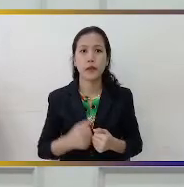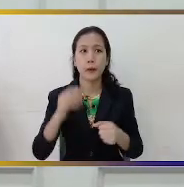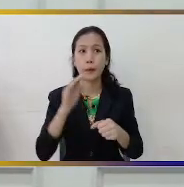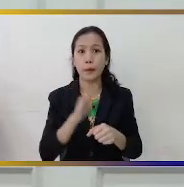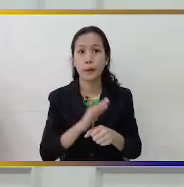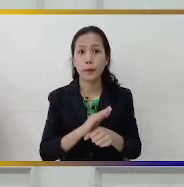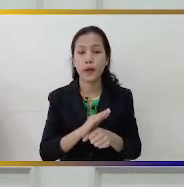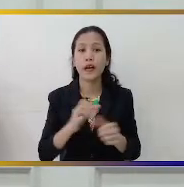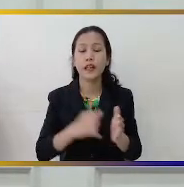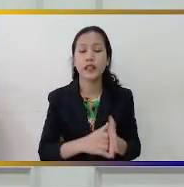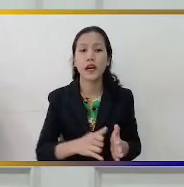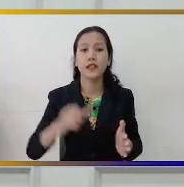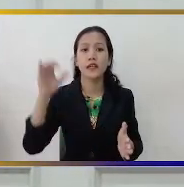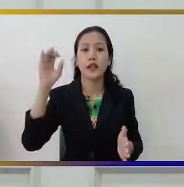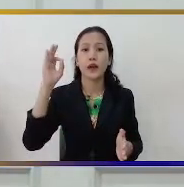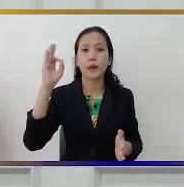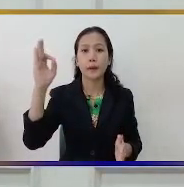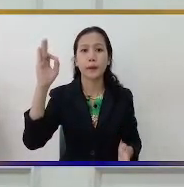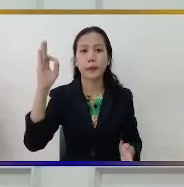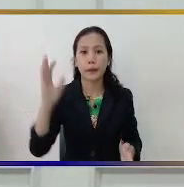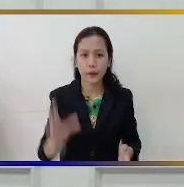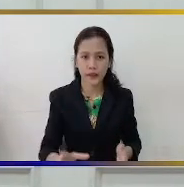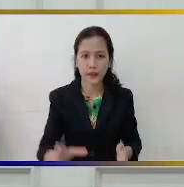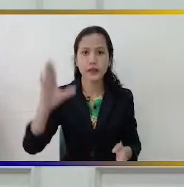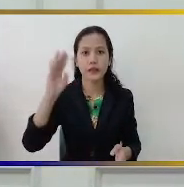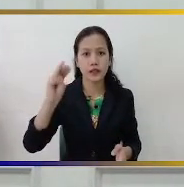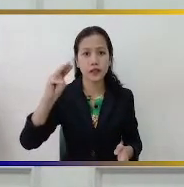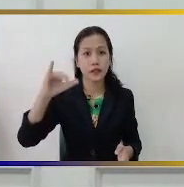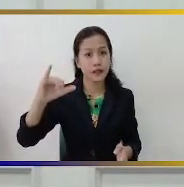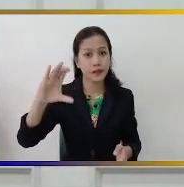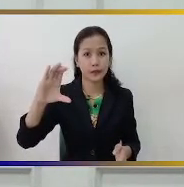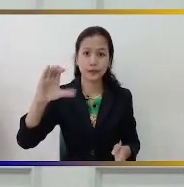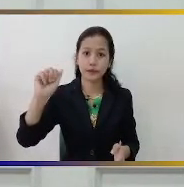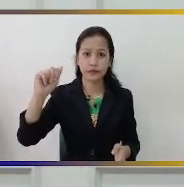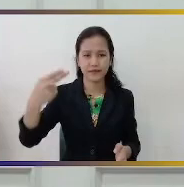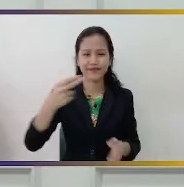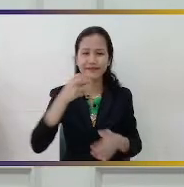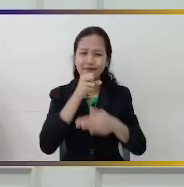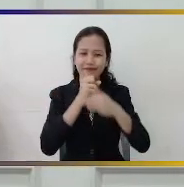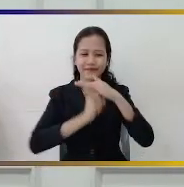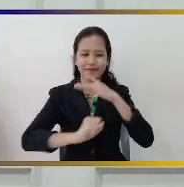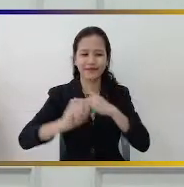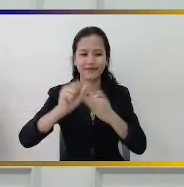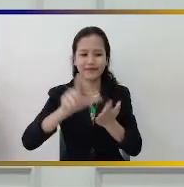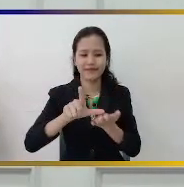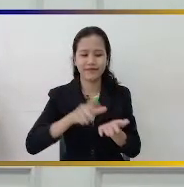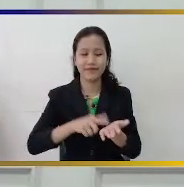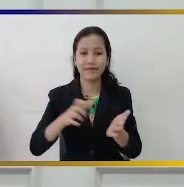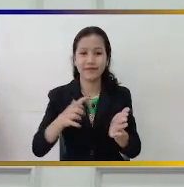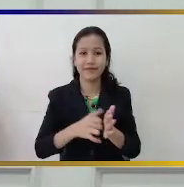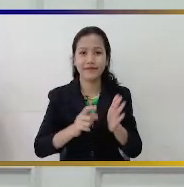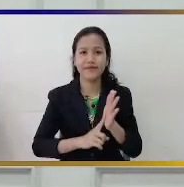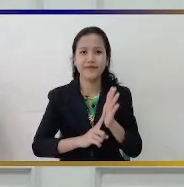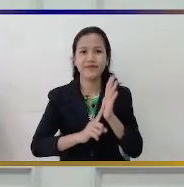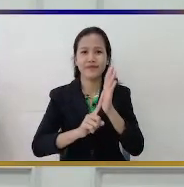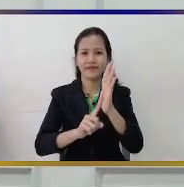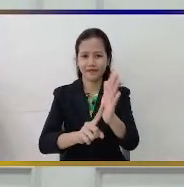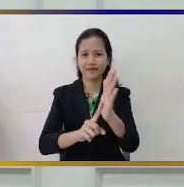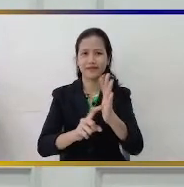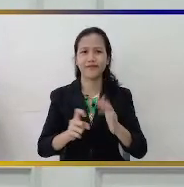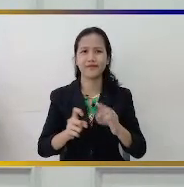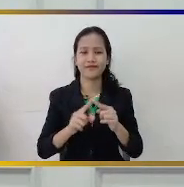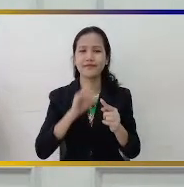Prophet Micah, the simple lesson about this book na ipinakita po ni Prophet Micah dito po sa